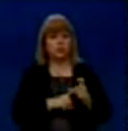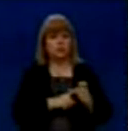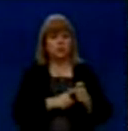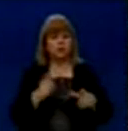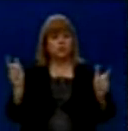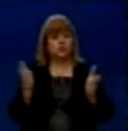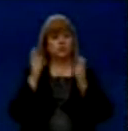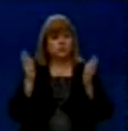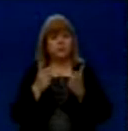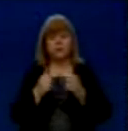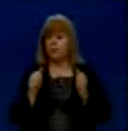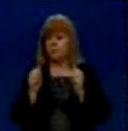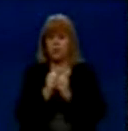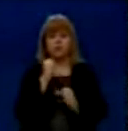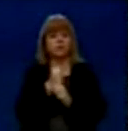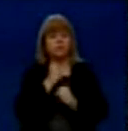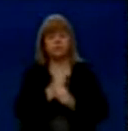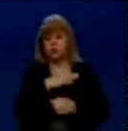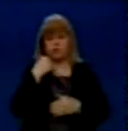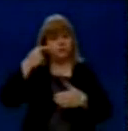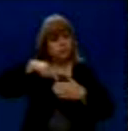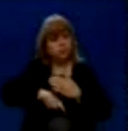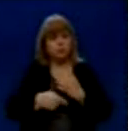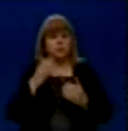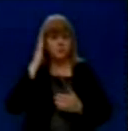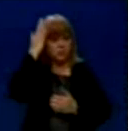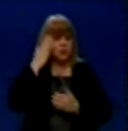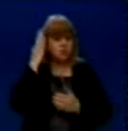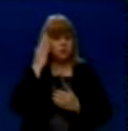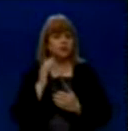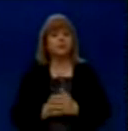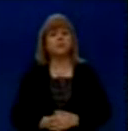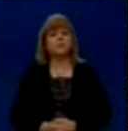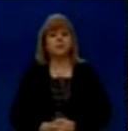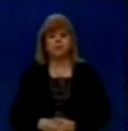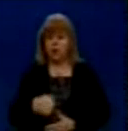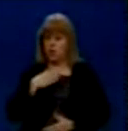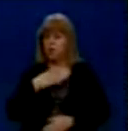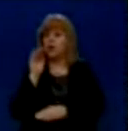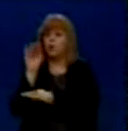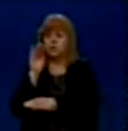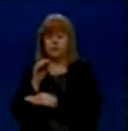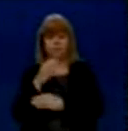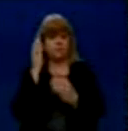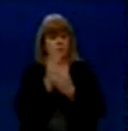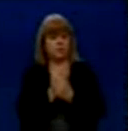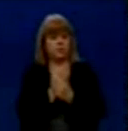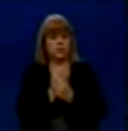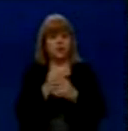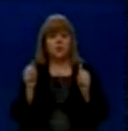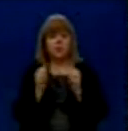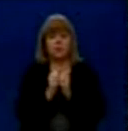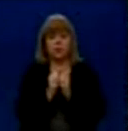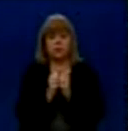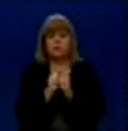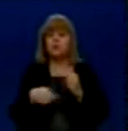Kosovë për bashkëpunim më intenziv në të ardhmen. Ne konfirmojmë se miratimi i deklaratës